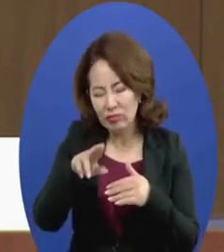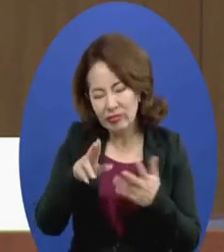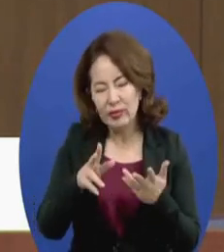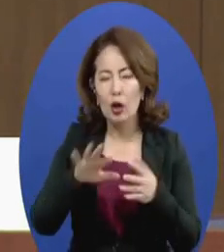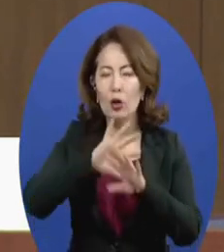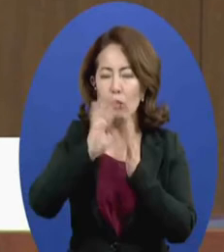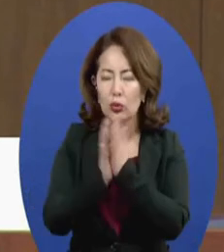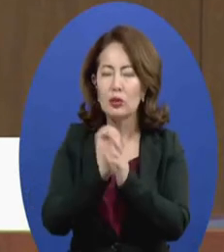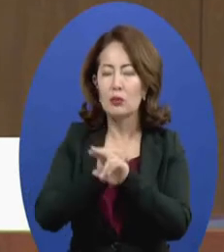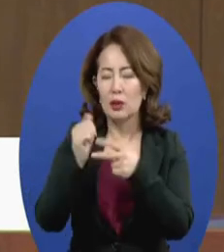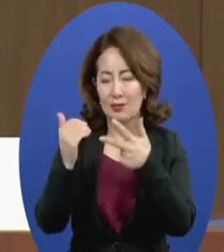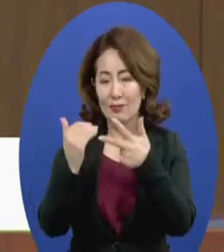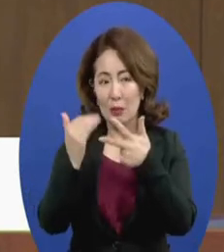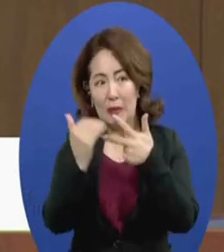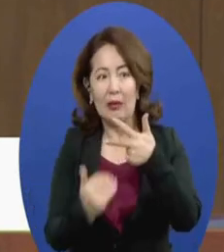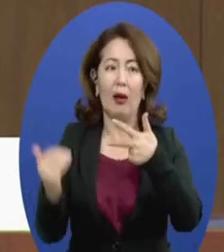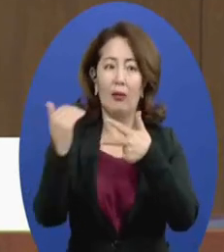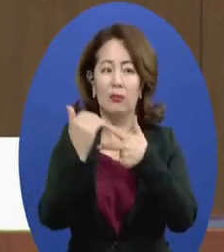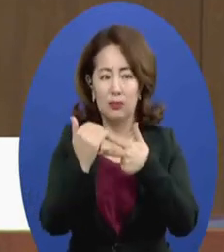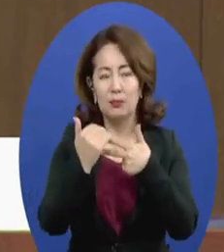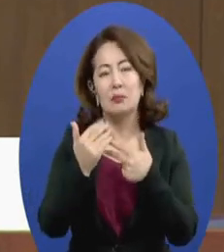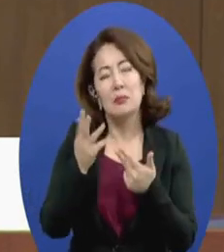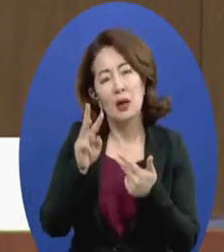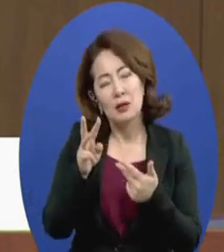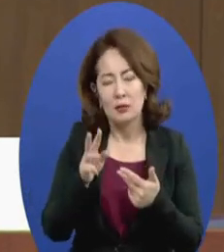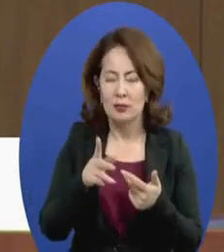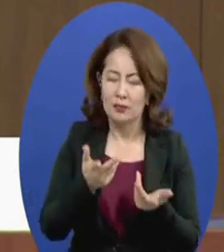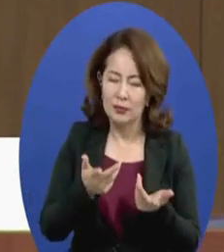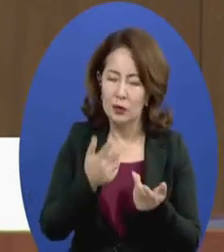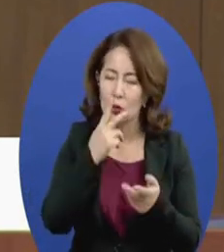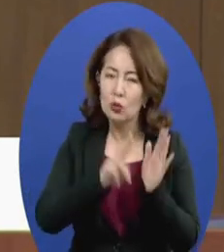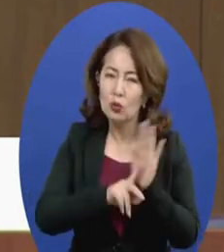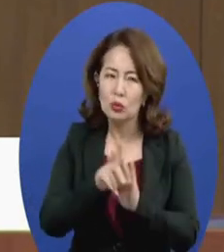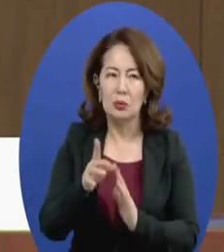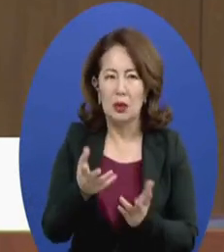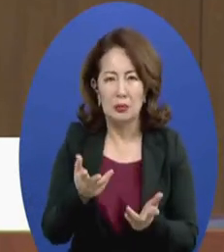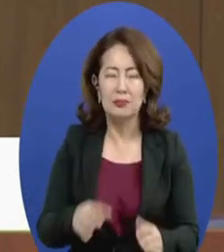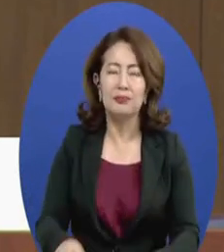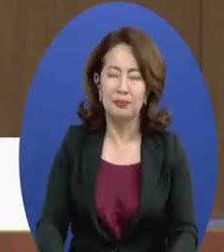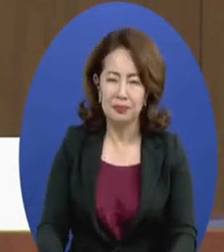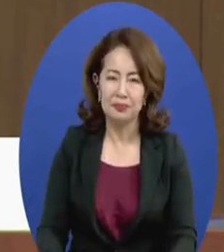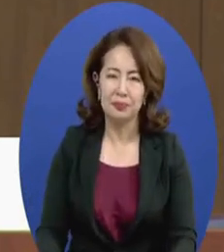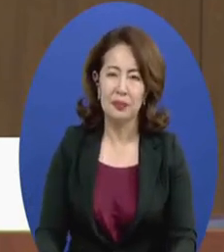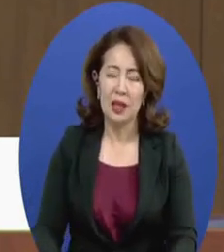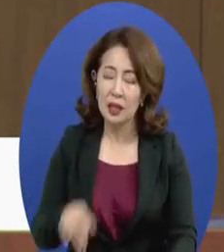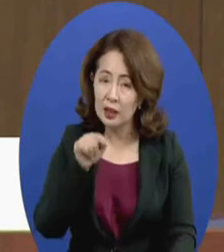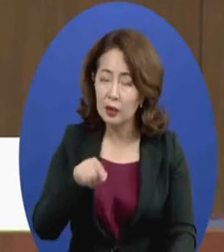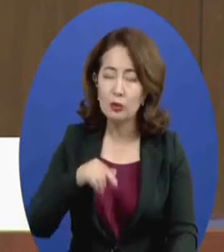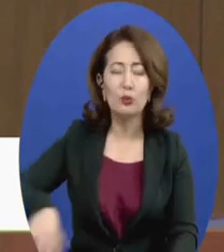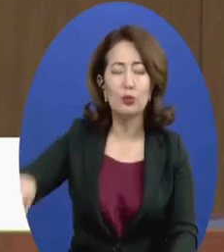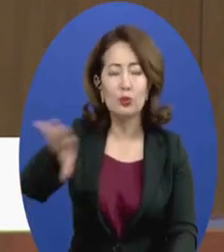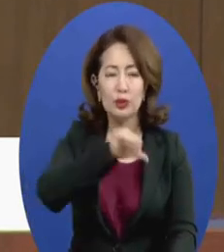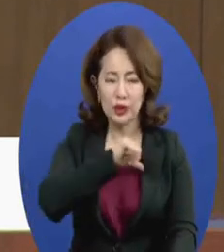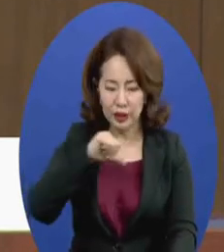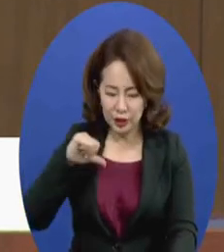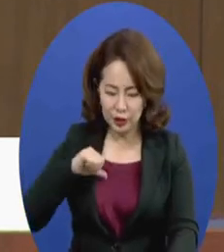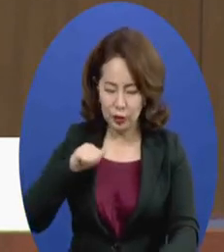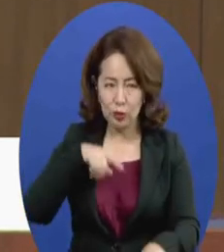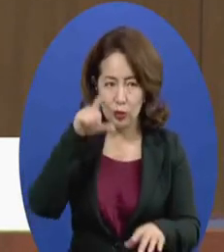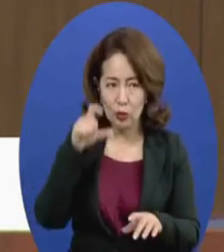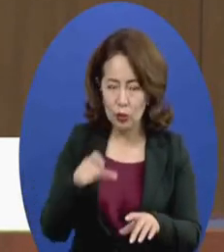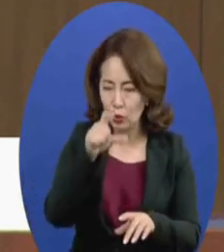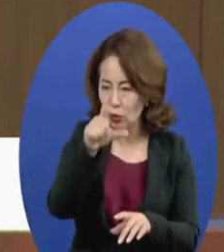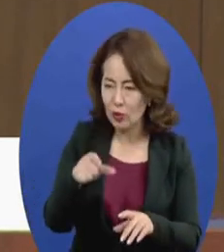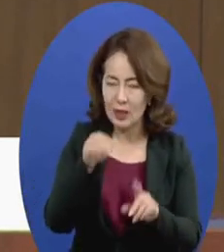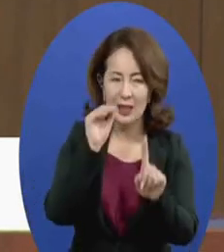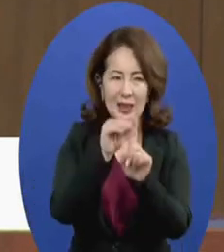бэлэн байдлын зэрэг рүү шилжих ийм нөхцөл байдал бас үүсхийг үгүйсэхгүй. Тийм учраас ард иргэд мөн хамгийн гол нь биеиндээ маш